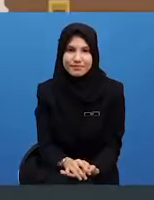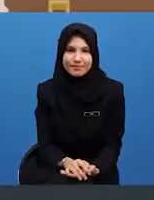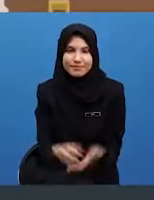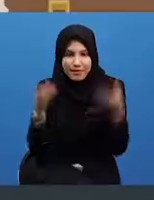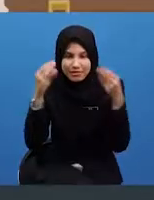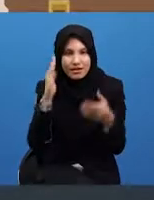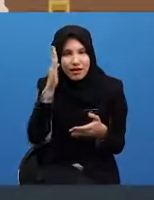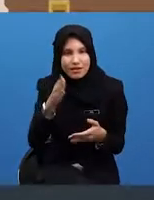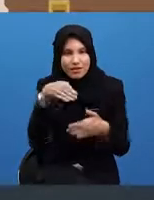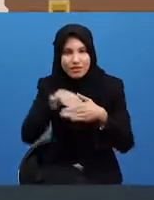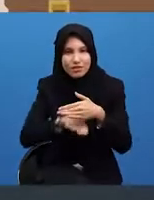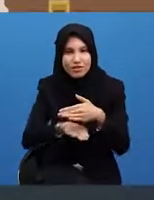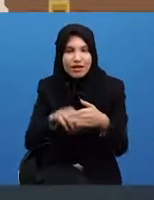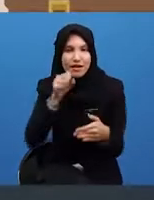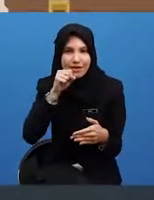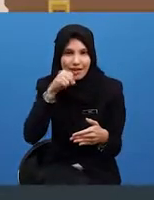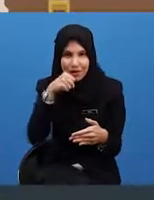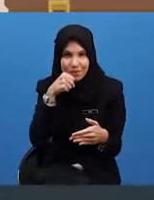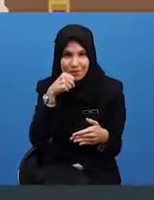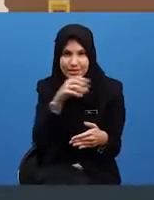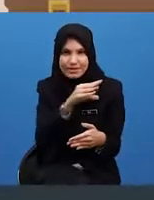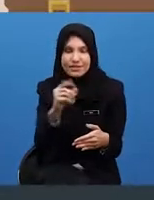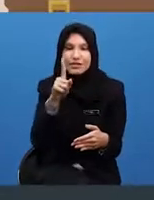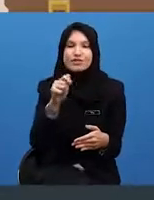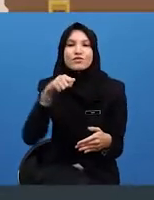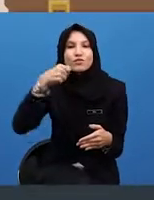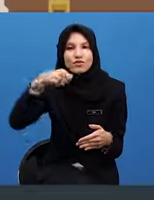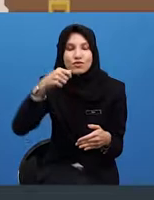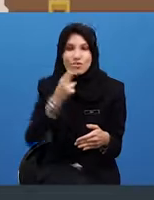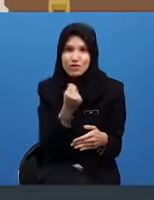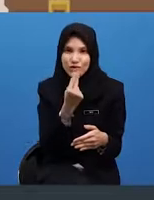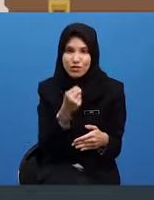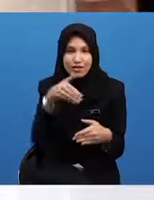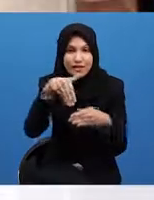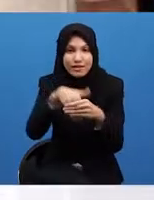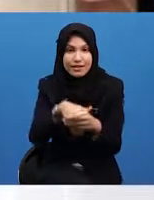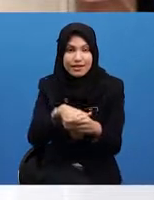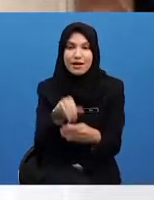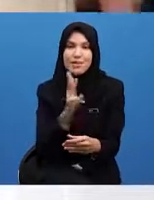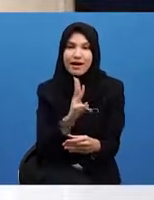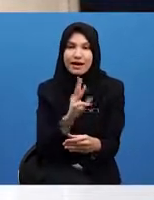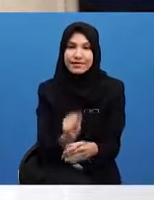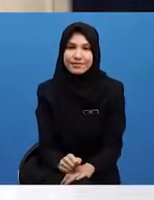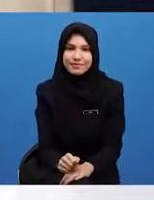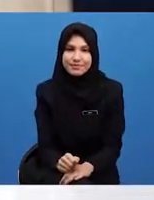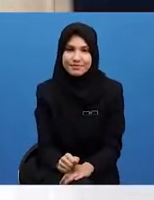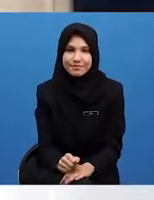Cikgu akan masukkan lobak dan satu sudu gula ke dalam air.